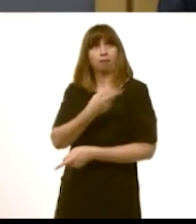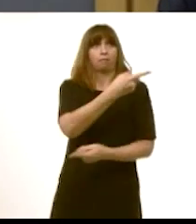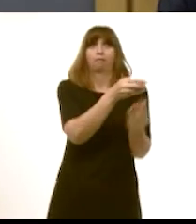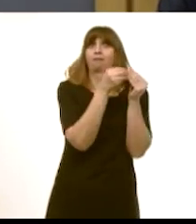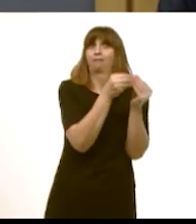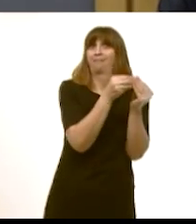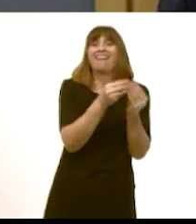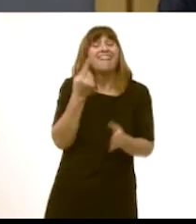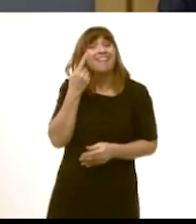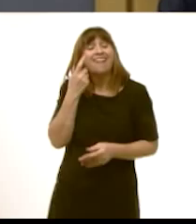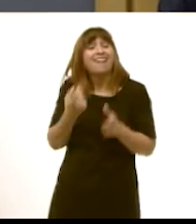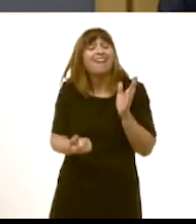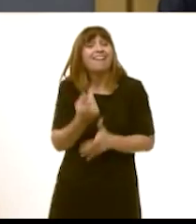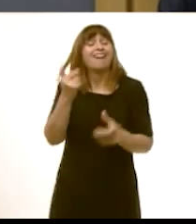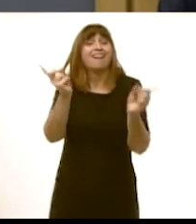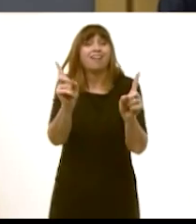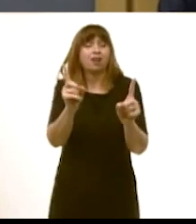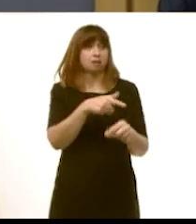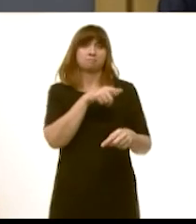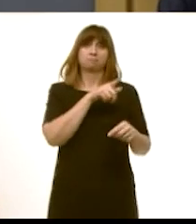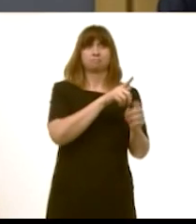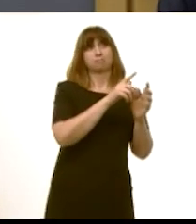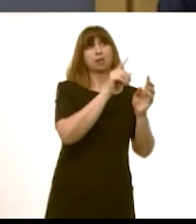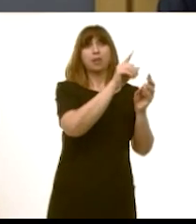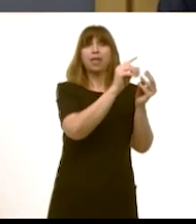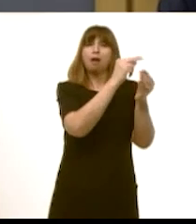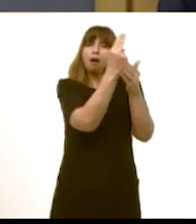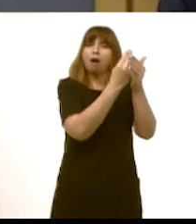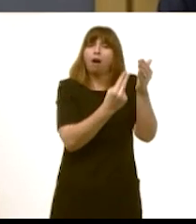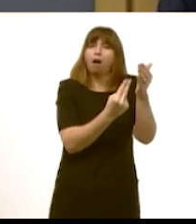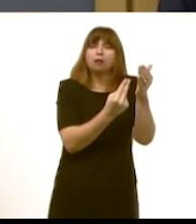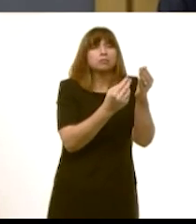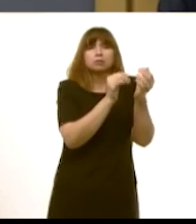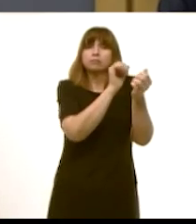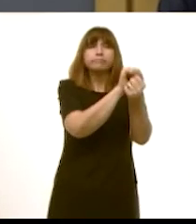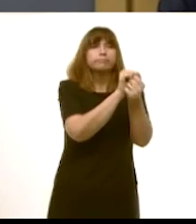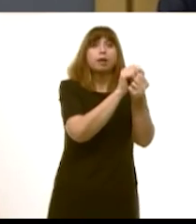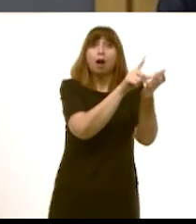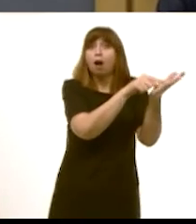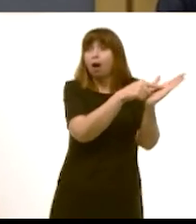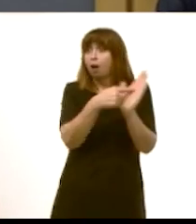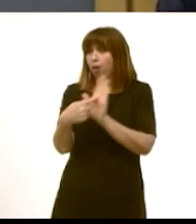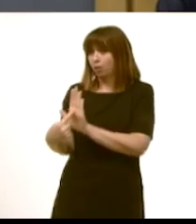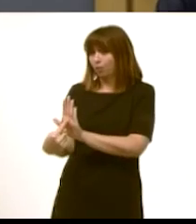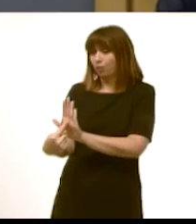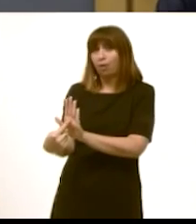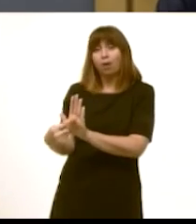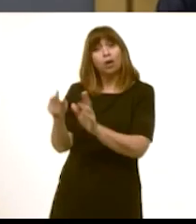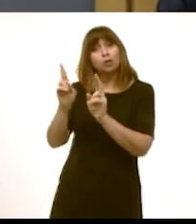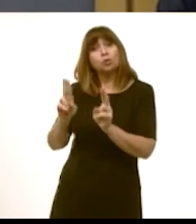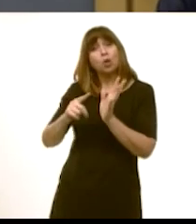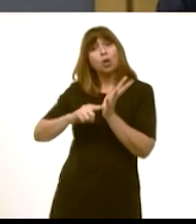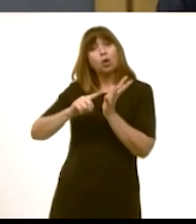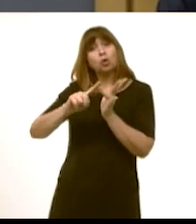celf Llyfrgell Genedlaethol yn cael ei ddangos a cael ei fenthyg i ysgol yn Horfaen, ac oedd hynna'n wych iawn i